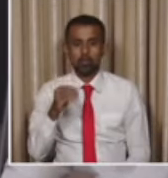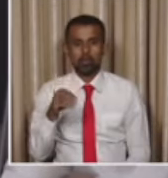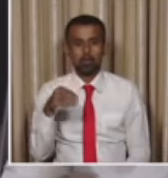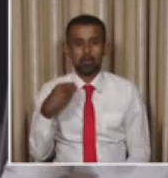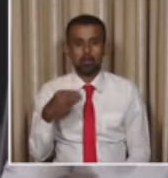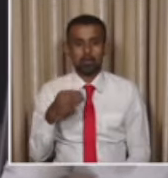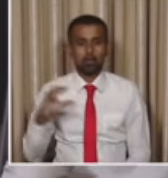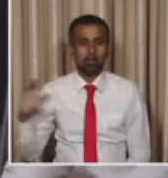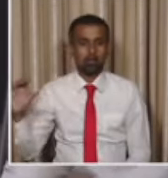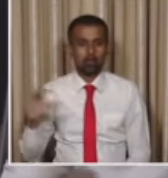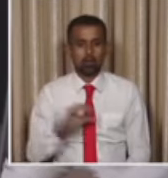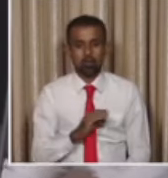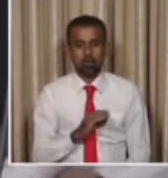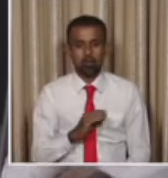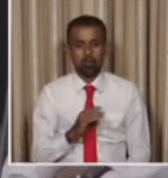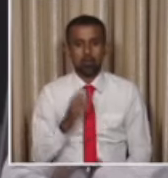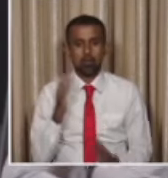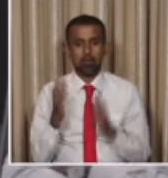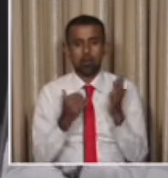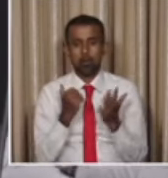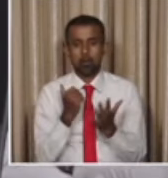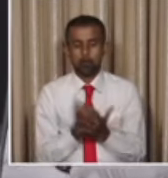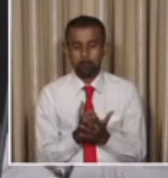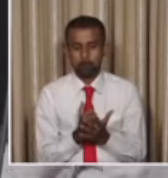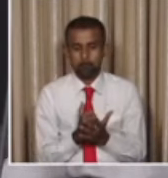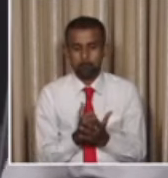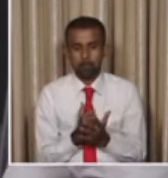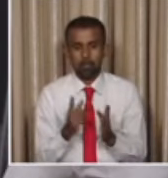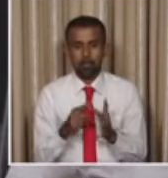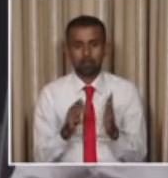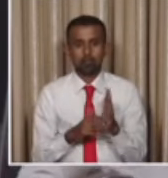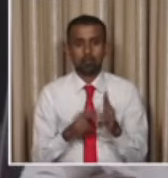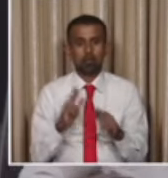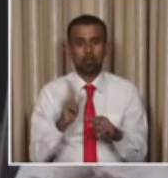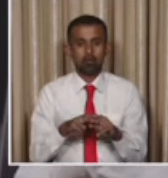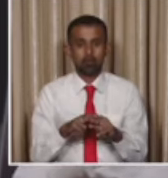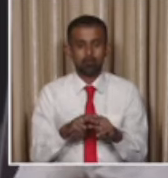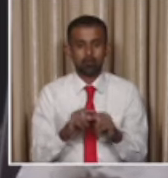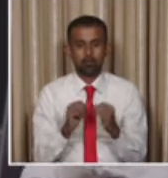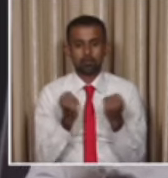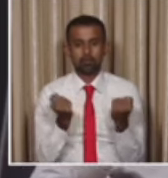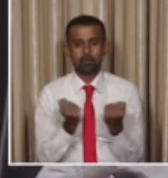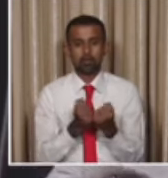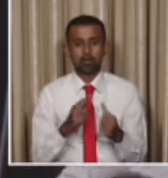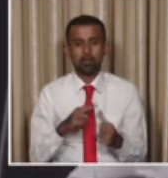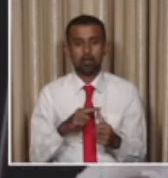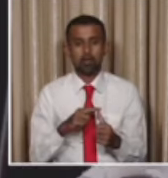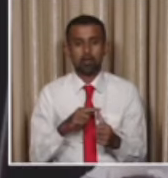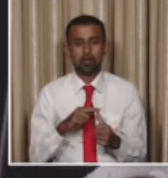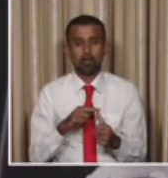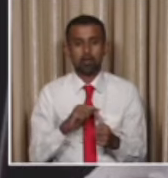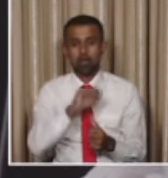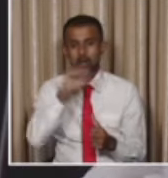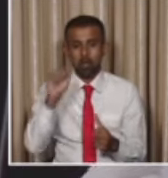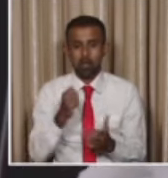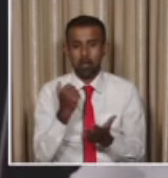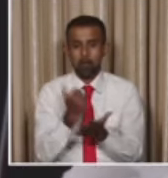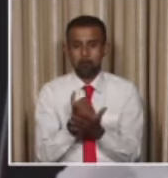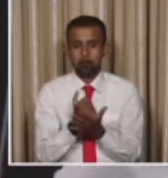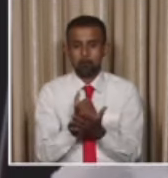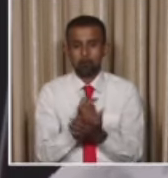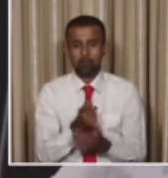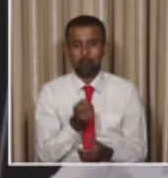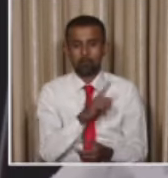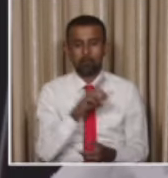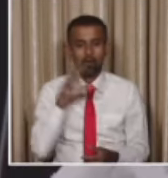ගත්තේ. ලෝක බැංකුවෙන්, ජාත්‍යන්තර මූල්‍ය අරමුදලෙන්, ආසියානු සංවර්ධන බැංකුවෙන්, වෙනත්